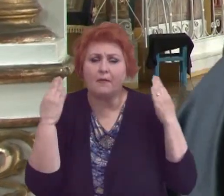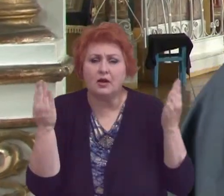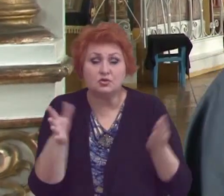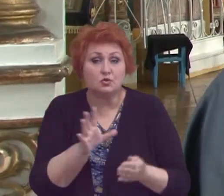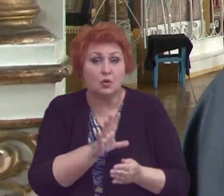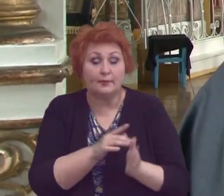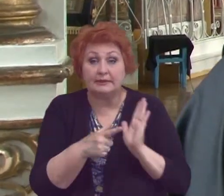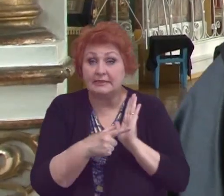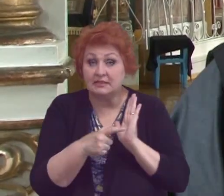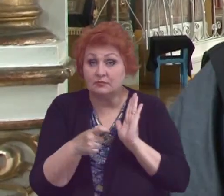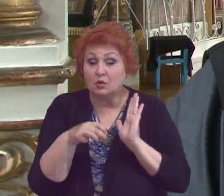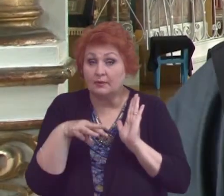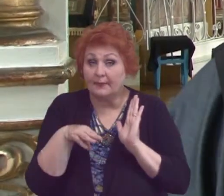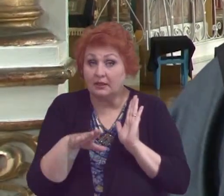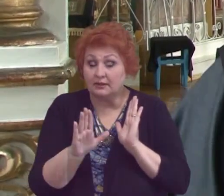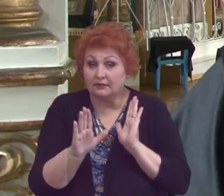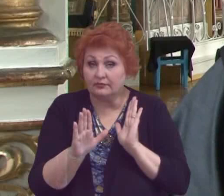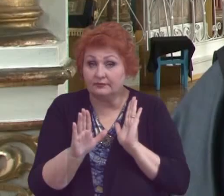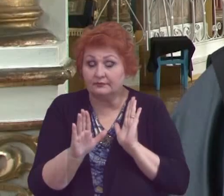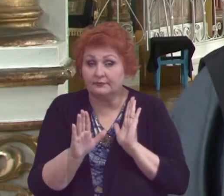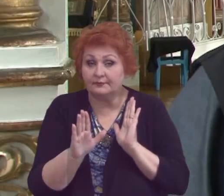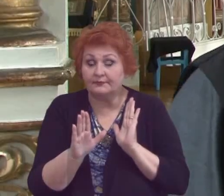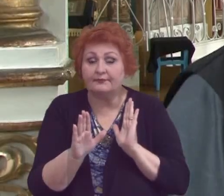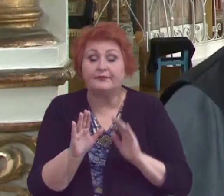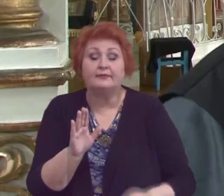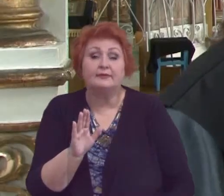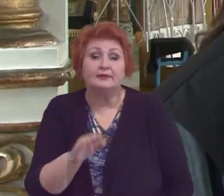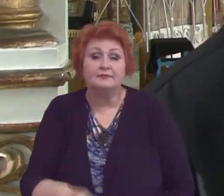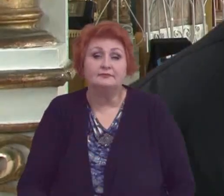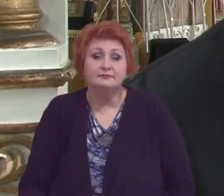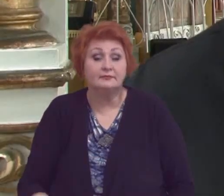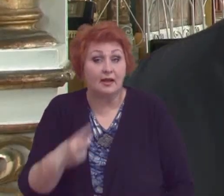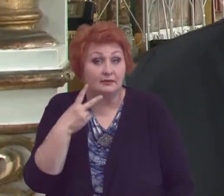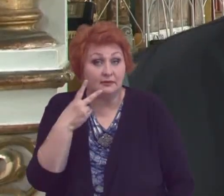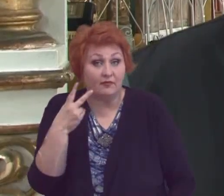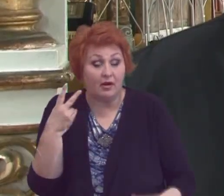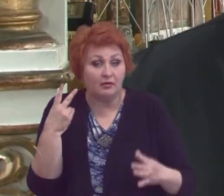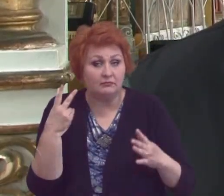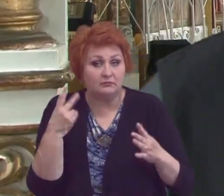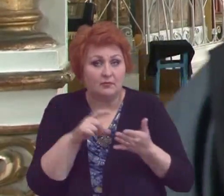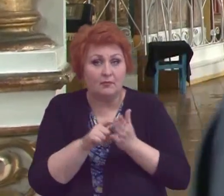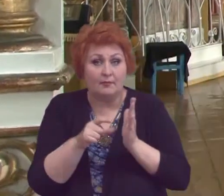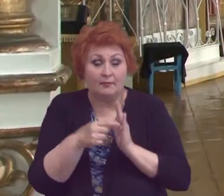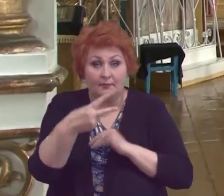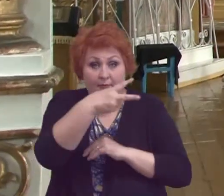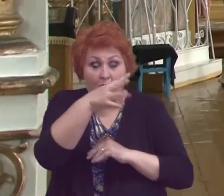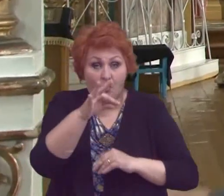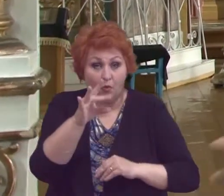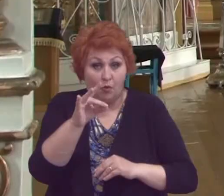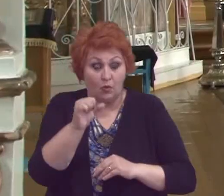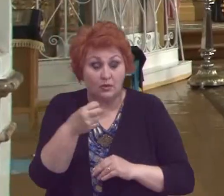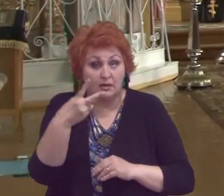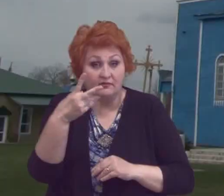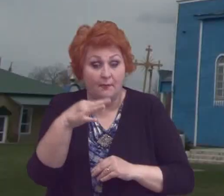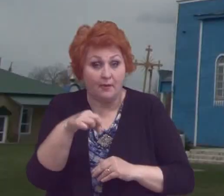он около 700 квадратов общей площади вместе с коридорами со всеми. Два больших верхних хора и два